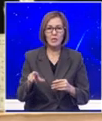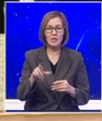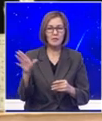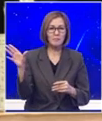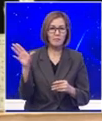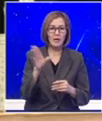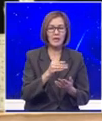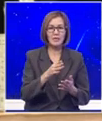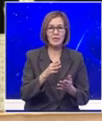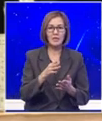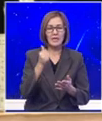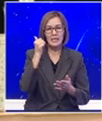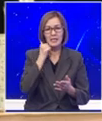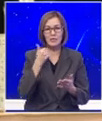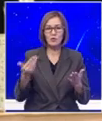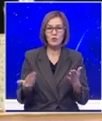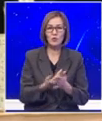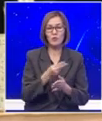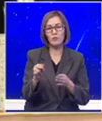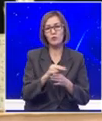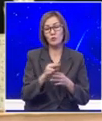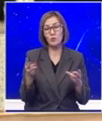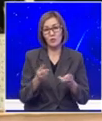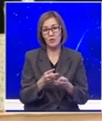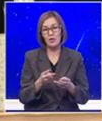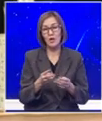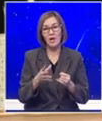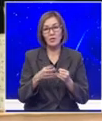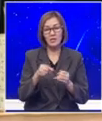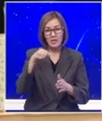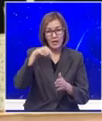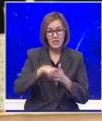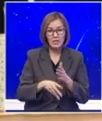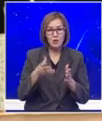ішкі шаруашылық каналдардың әсіресе сол жерде жоғалуы көп байқалады.